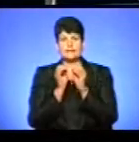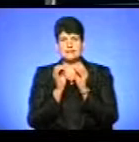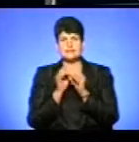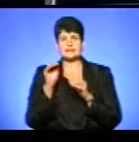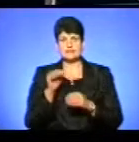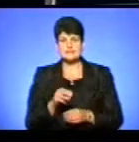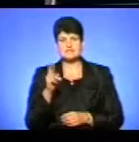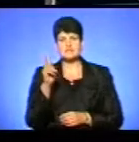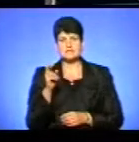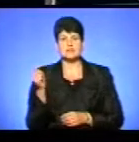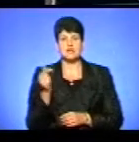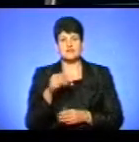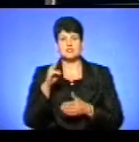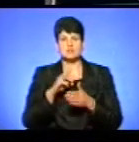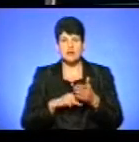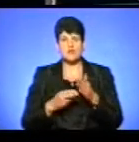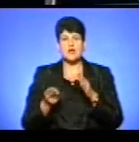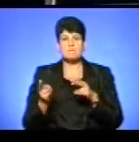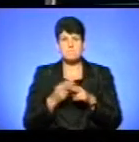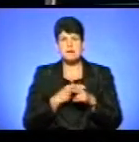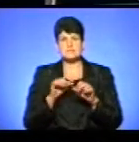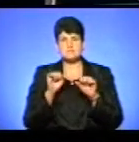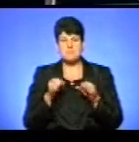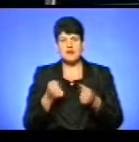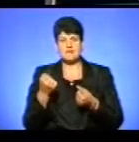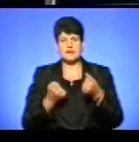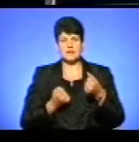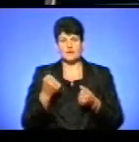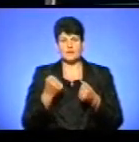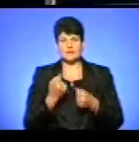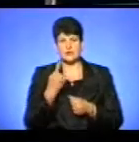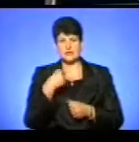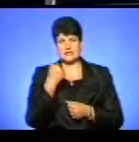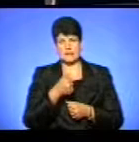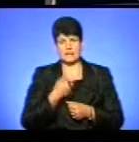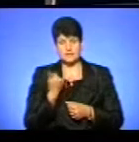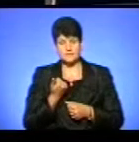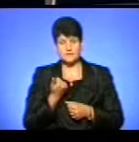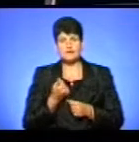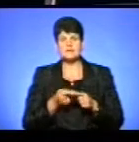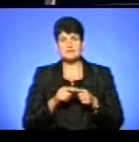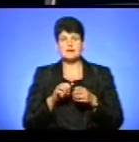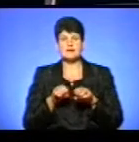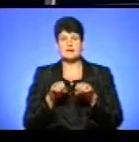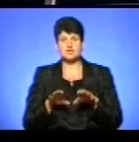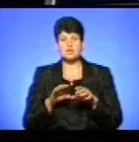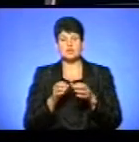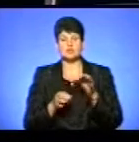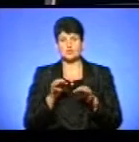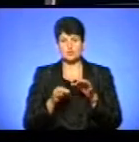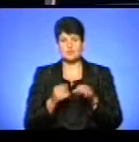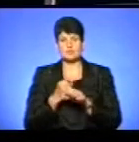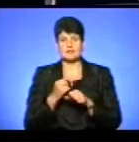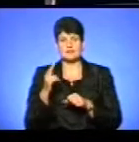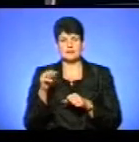$10 200 гривень штрафу та позбавлення права керувати автомобілем строком на один рік. Таке рішення суду щодо справи про вчинення